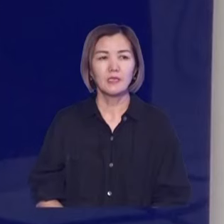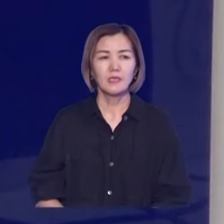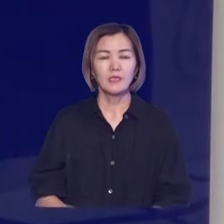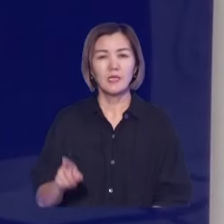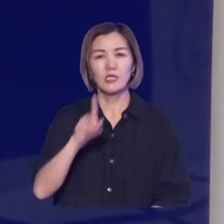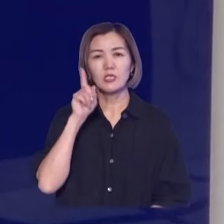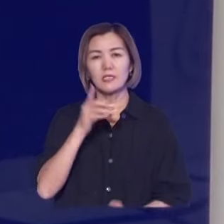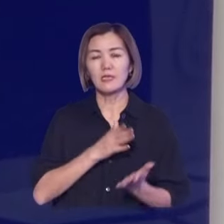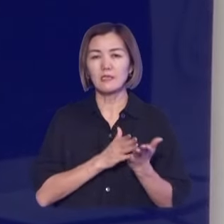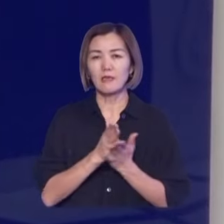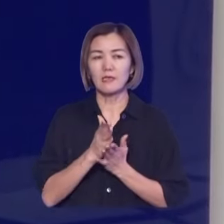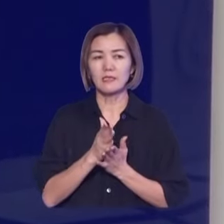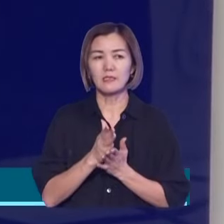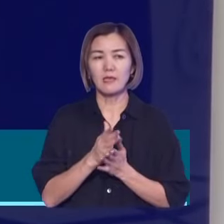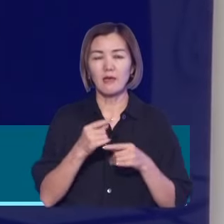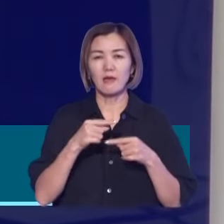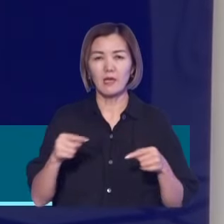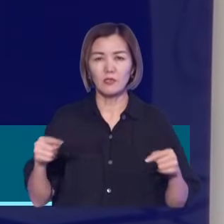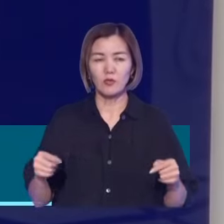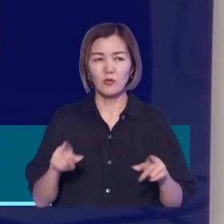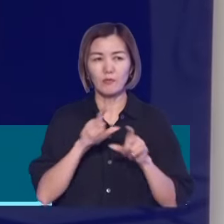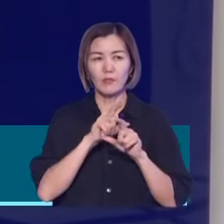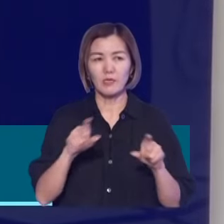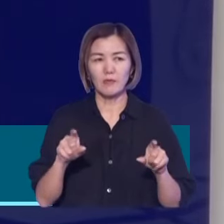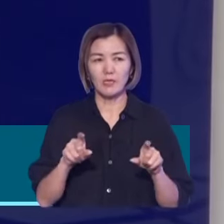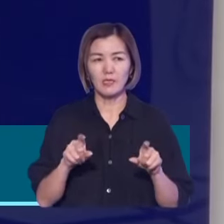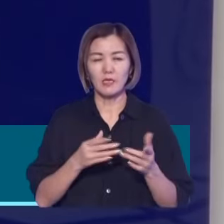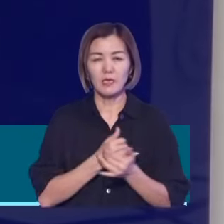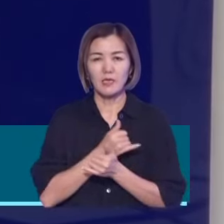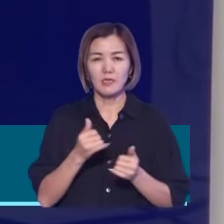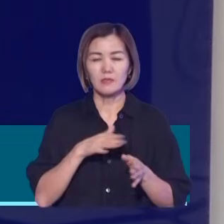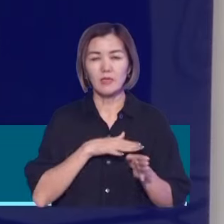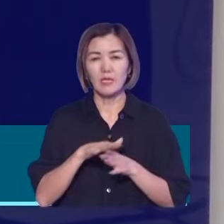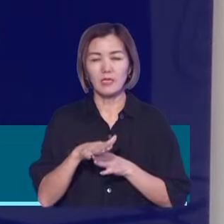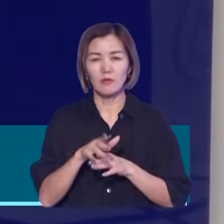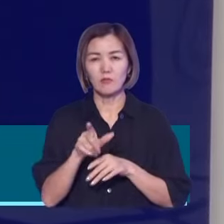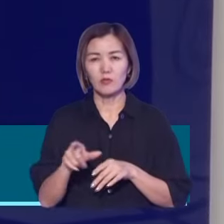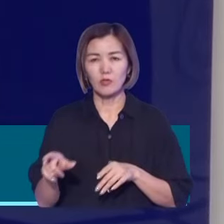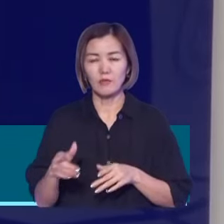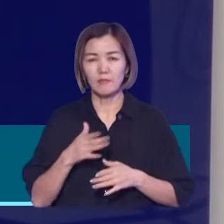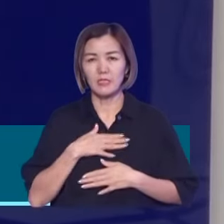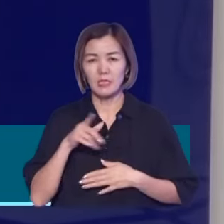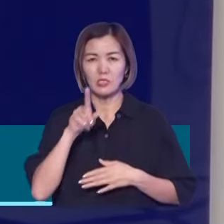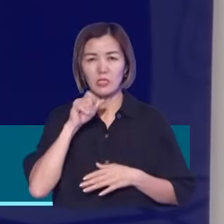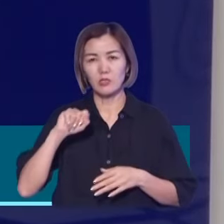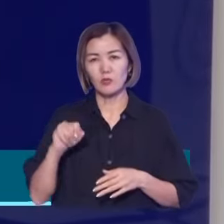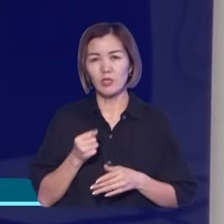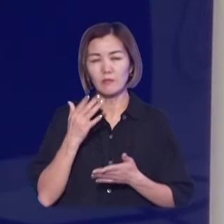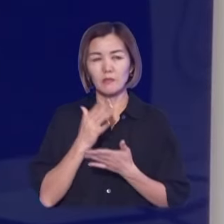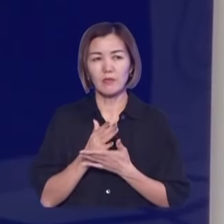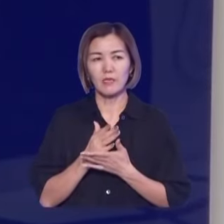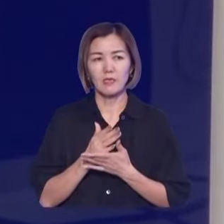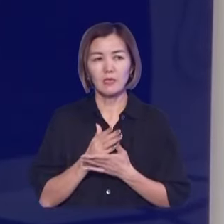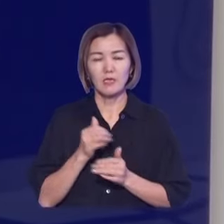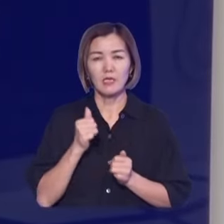Жастар саласында әр түрлі мекемелерде қызмет атқарып жүрген біздің өзіміздің жас достарымыз бар. Олар